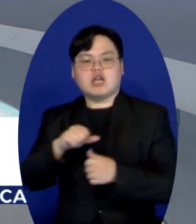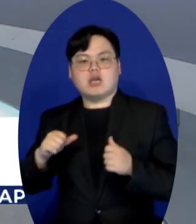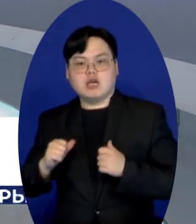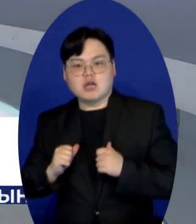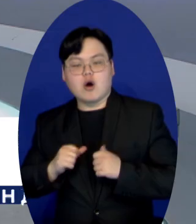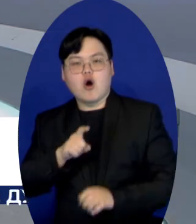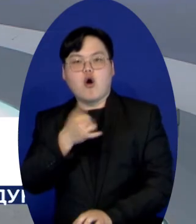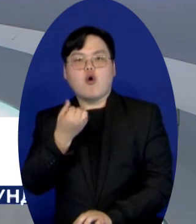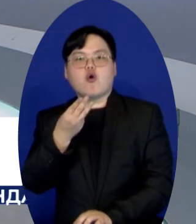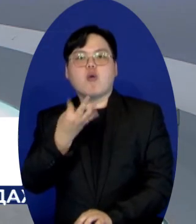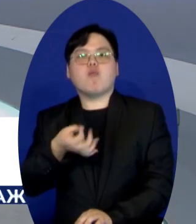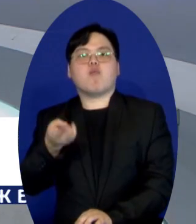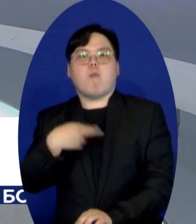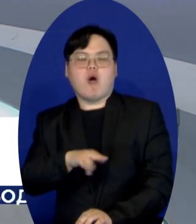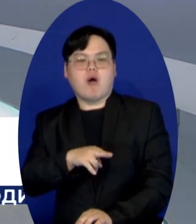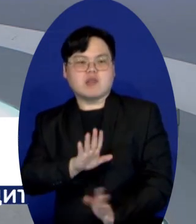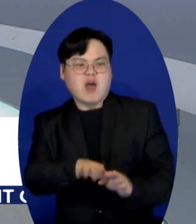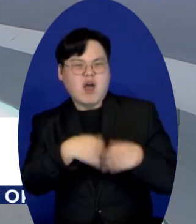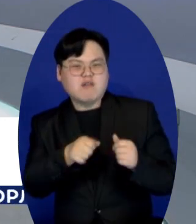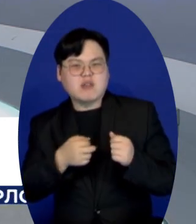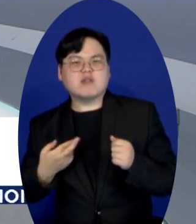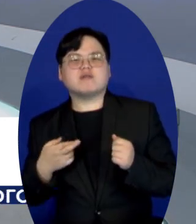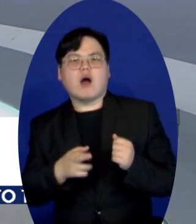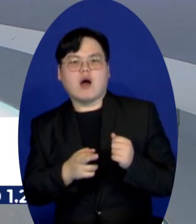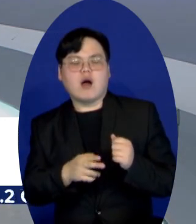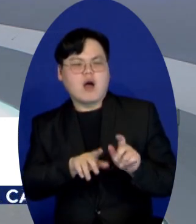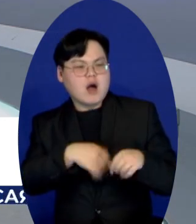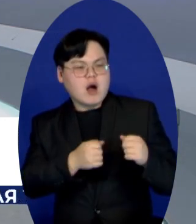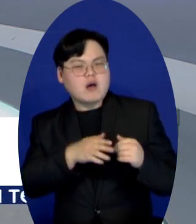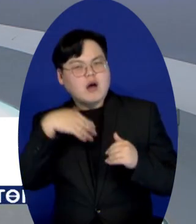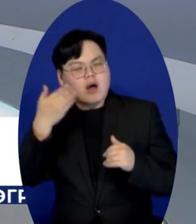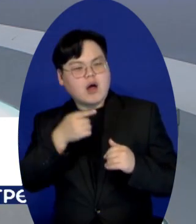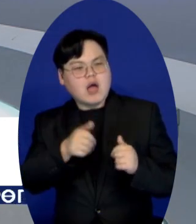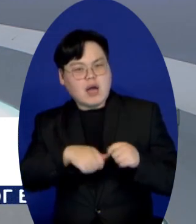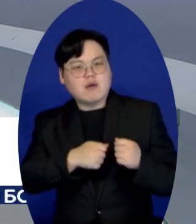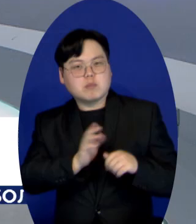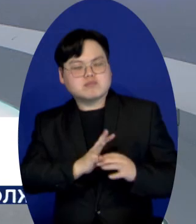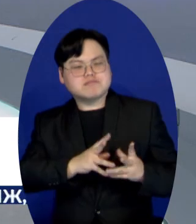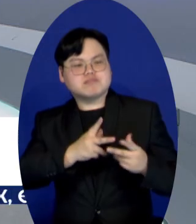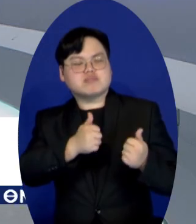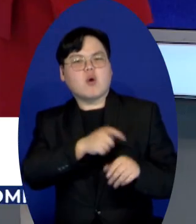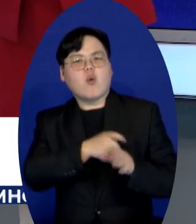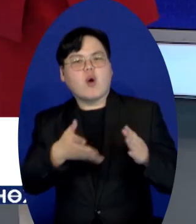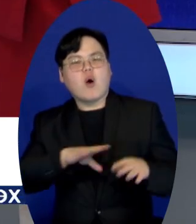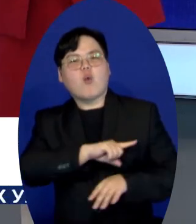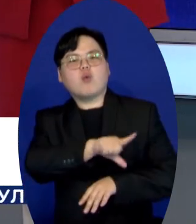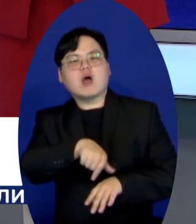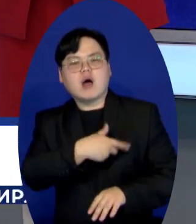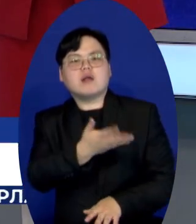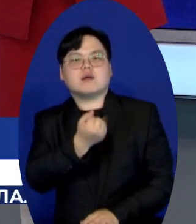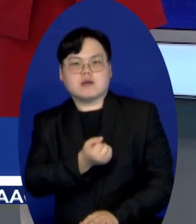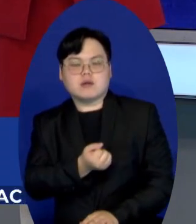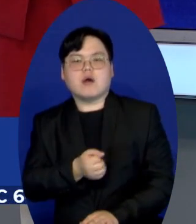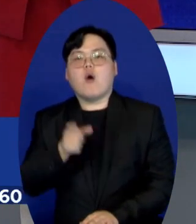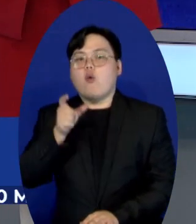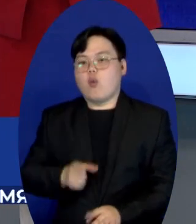модонд ямар гэмтэл хэвчлэн учруулдгийн энэ гэмтэл нь ер нь эдгэрэх гэж хэр удаа хугацааг шаарддаг юм бол хүний буруутай үйл